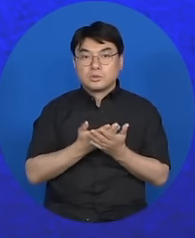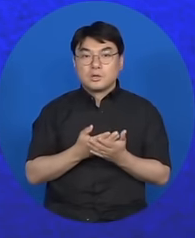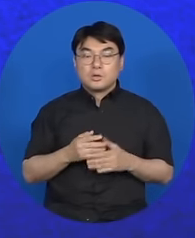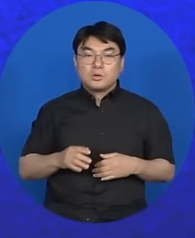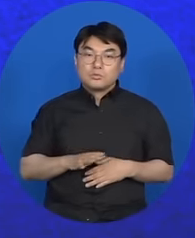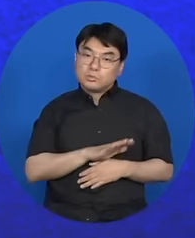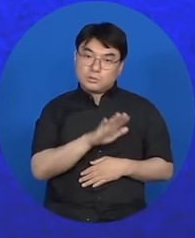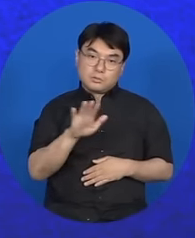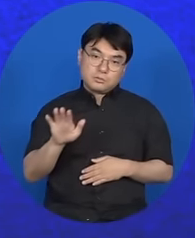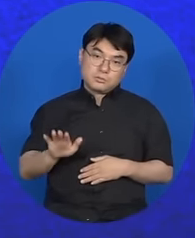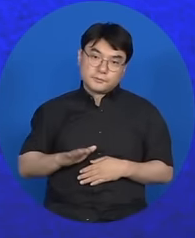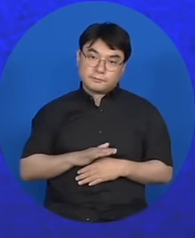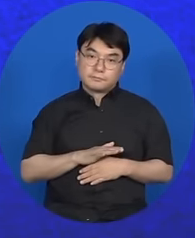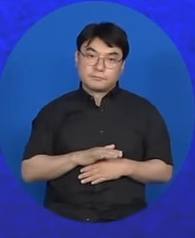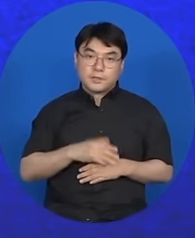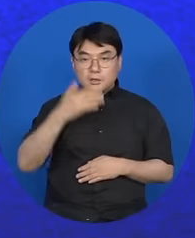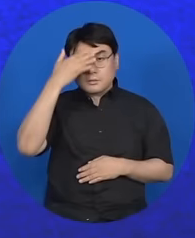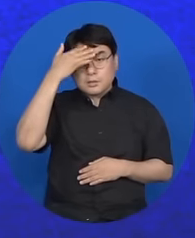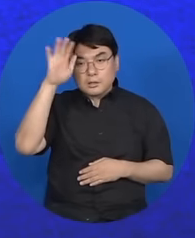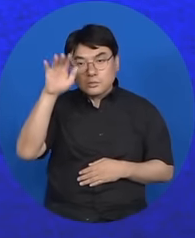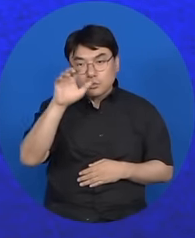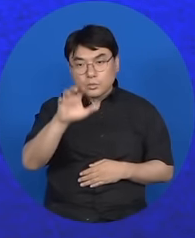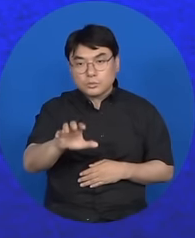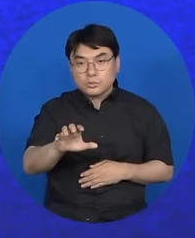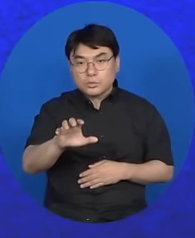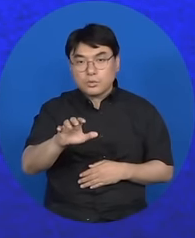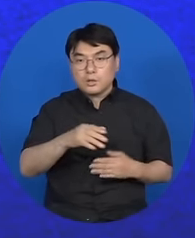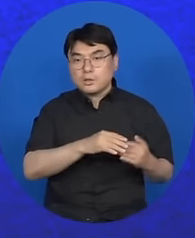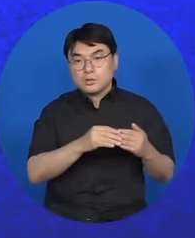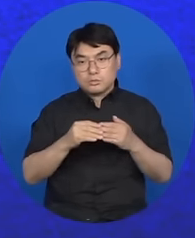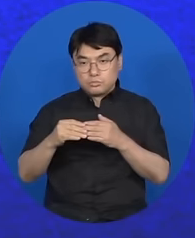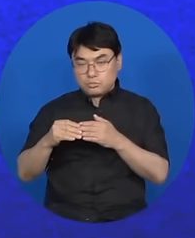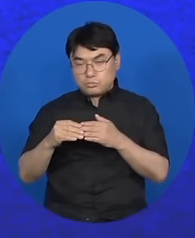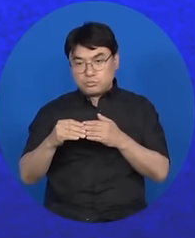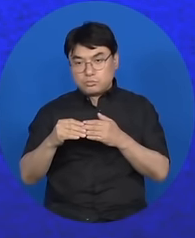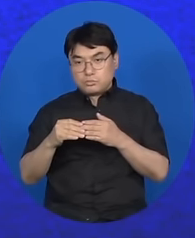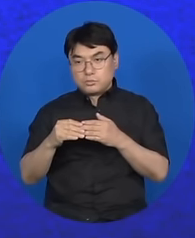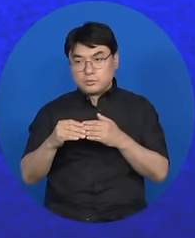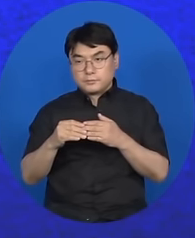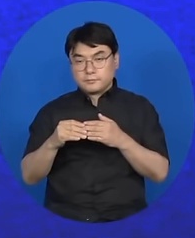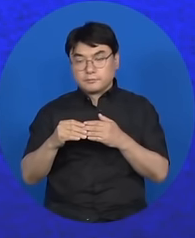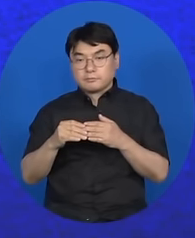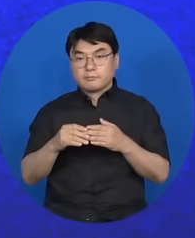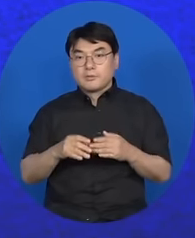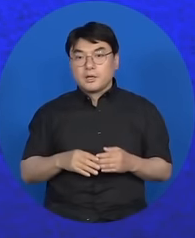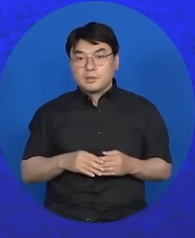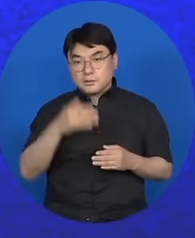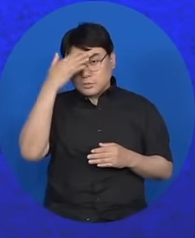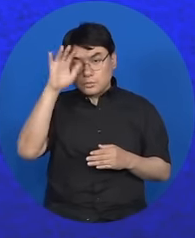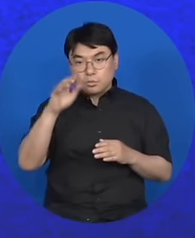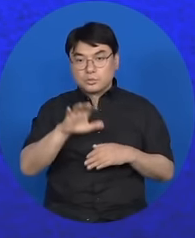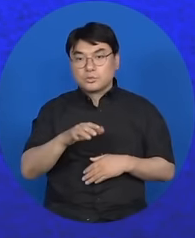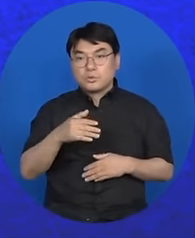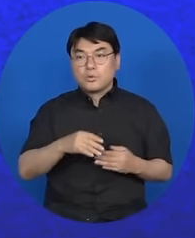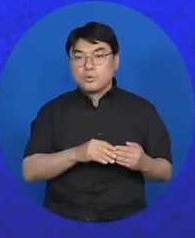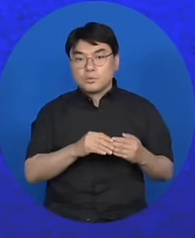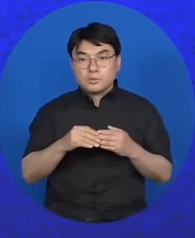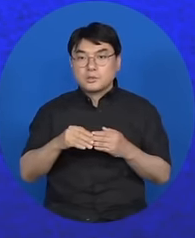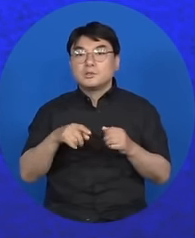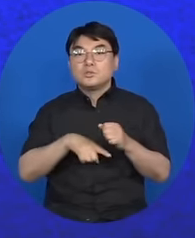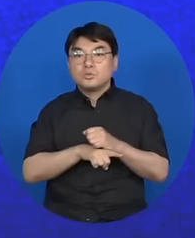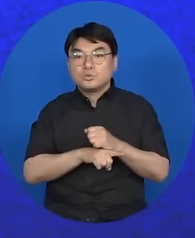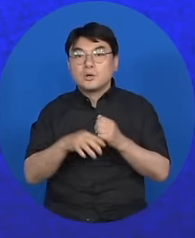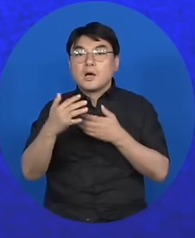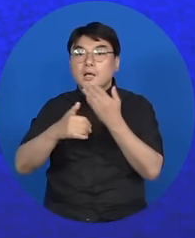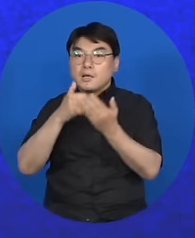우리를 낯선 곳으로 인도하는 분이 아니기 때문에 그렇습니다. 반드시 거기에는 이유가 있고 거기에는